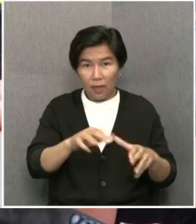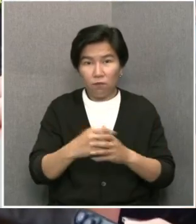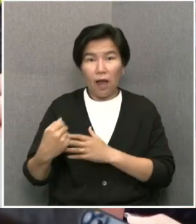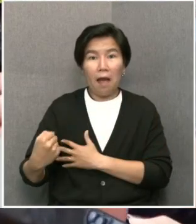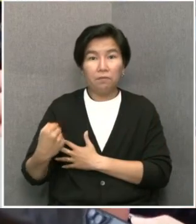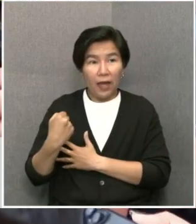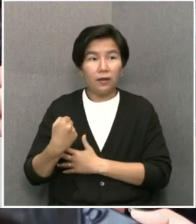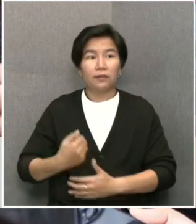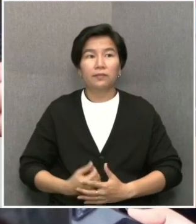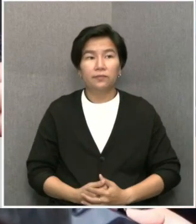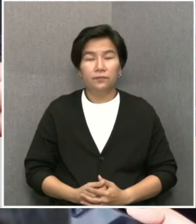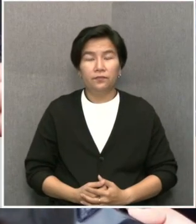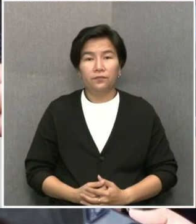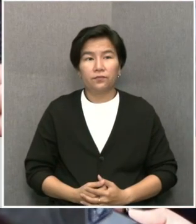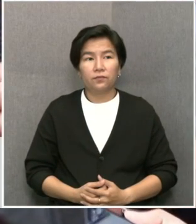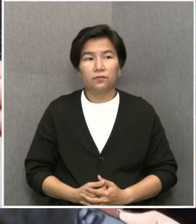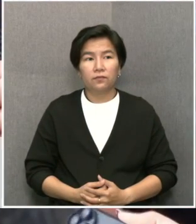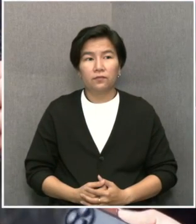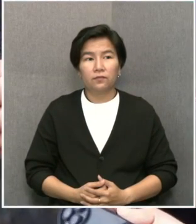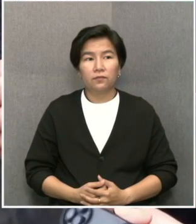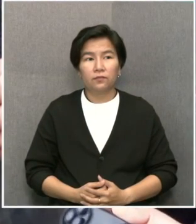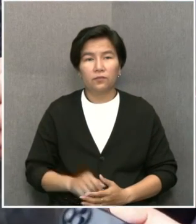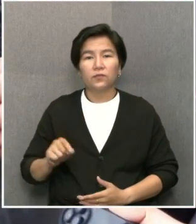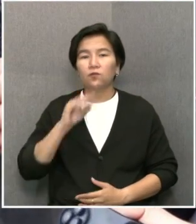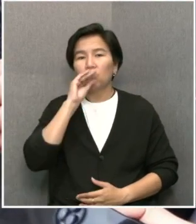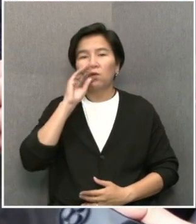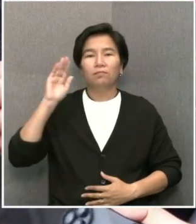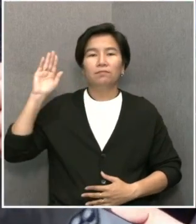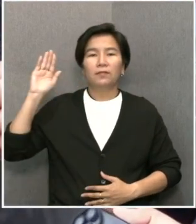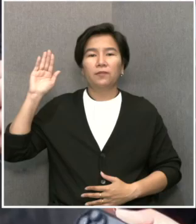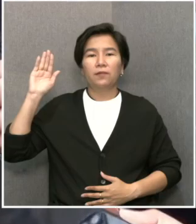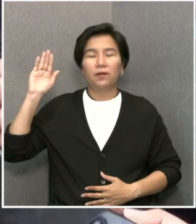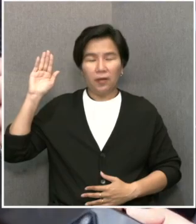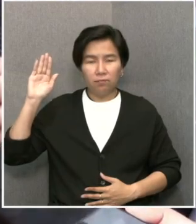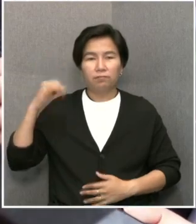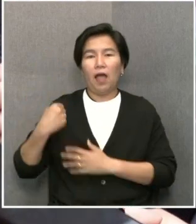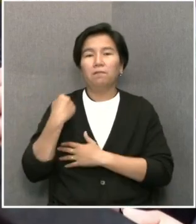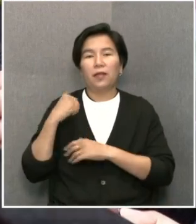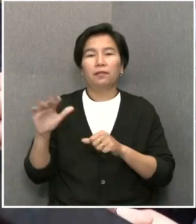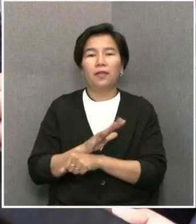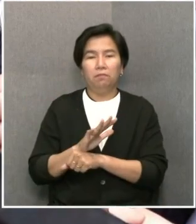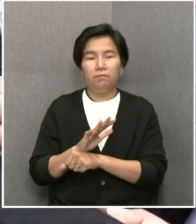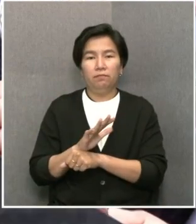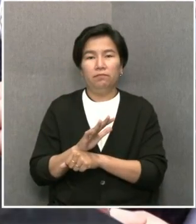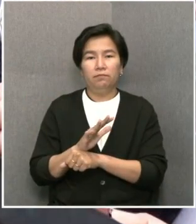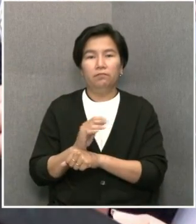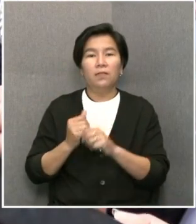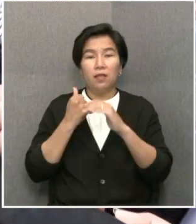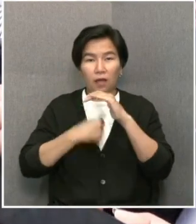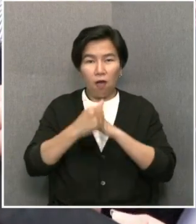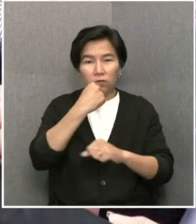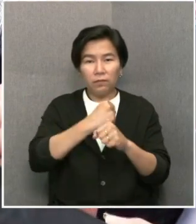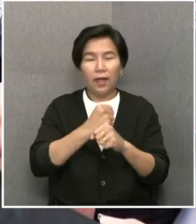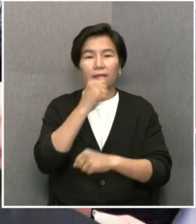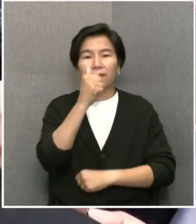อำนาจสามารถที่จะสามารถยื่นได้อ่าเมื่อปฏิญาณตนแล้วเมื่อปฏิญาณตนแล้วถึงจะเทำหน้าที่ได้